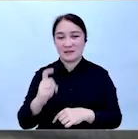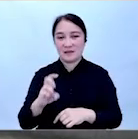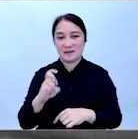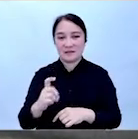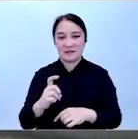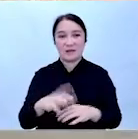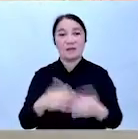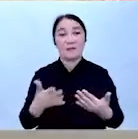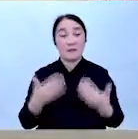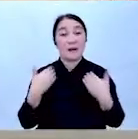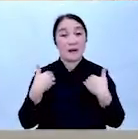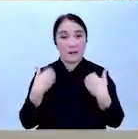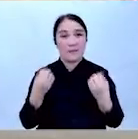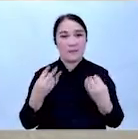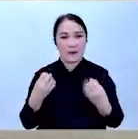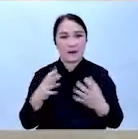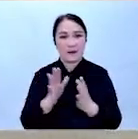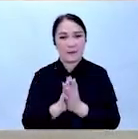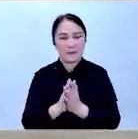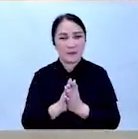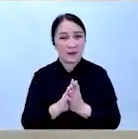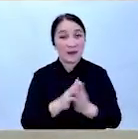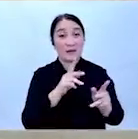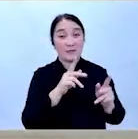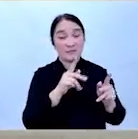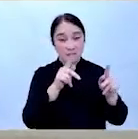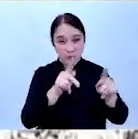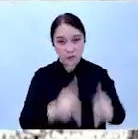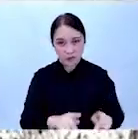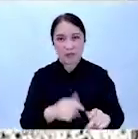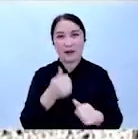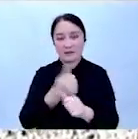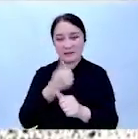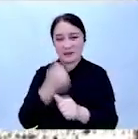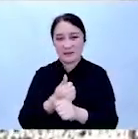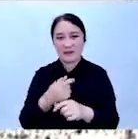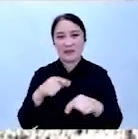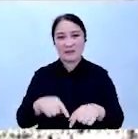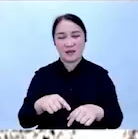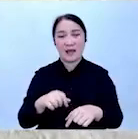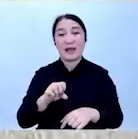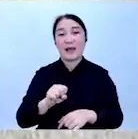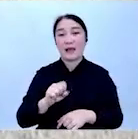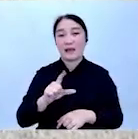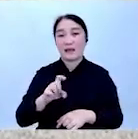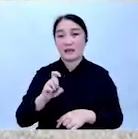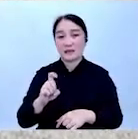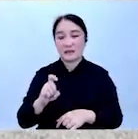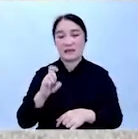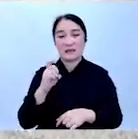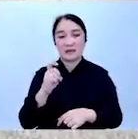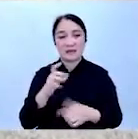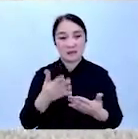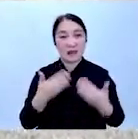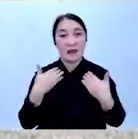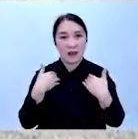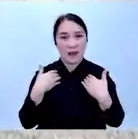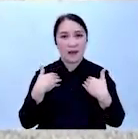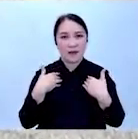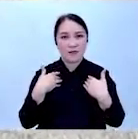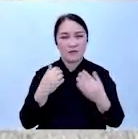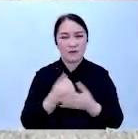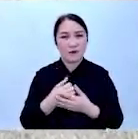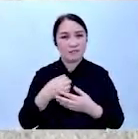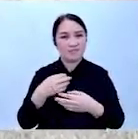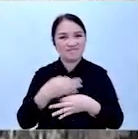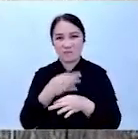personnel sa mga exit at toll plaza. Abiso naman ng SLEX, may ginagawang kalsada sa bahagi ng Cabuyao, Laguna, northbound